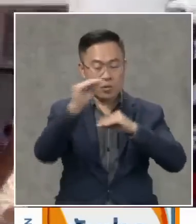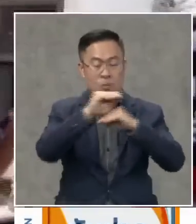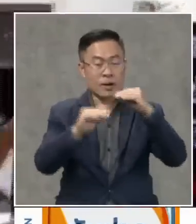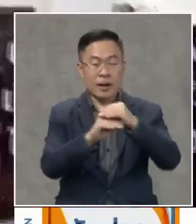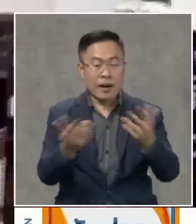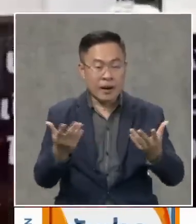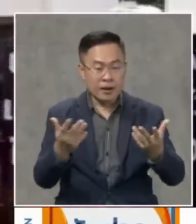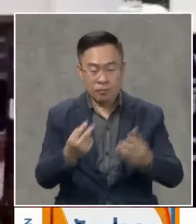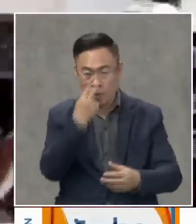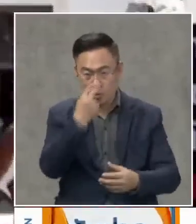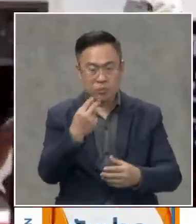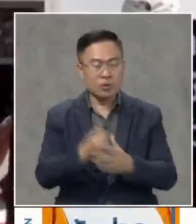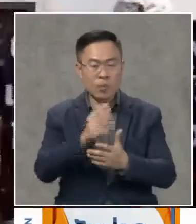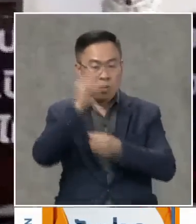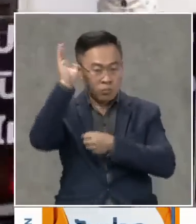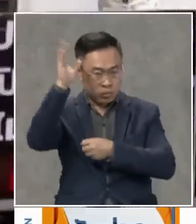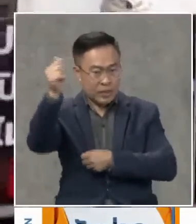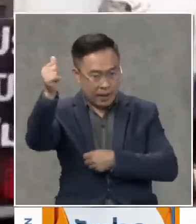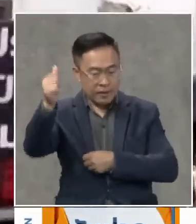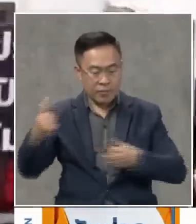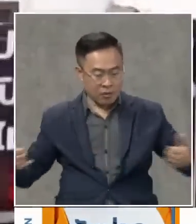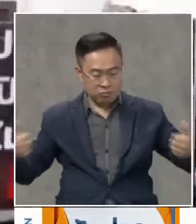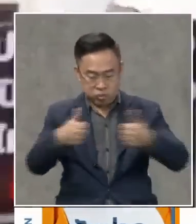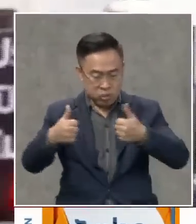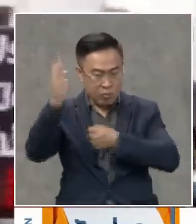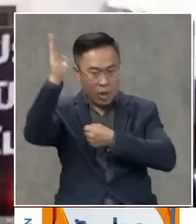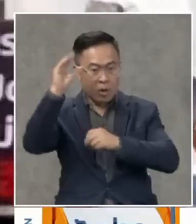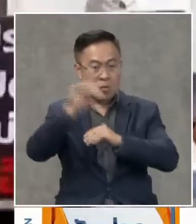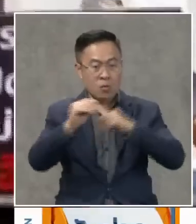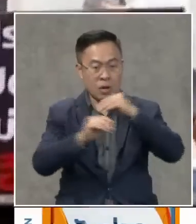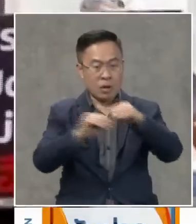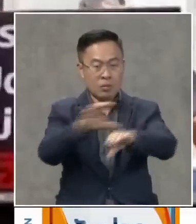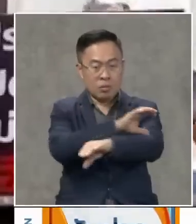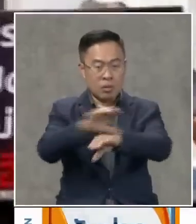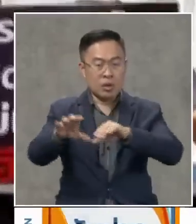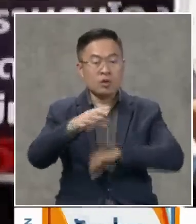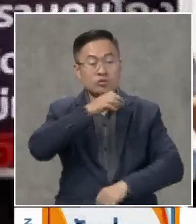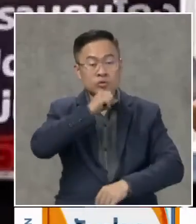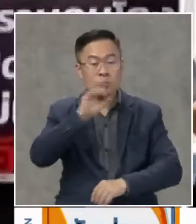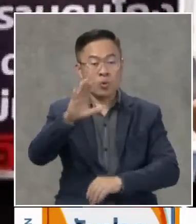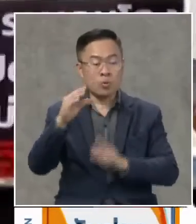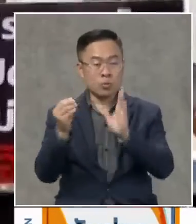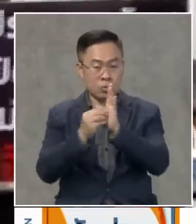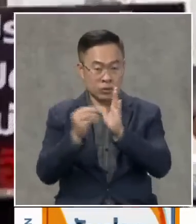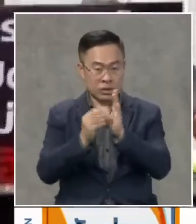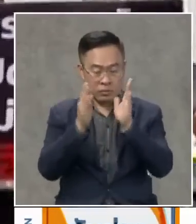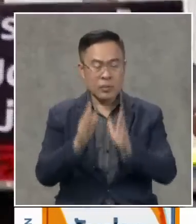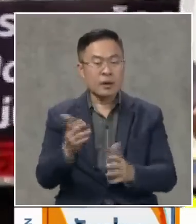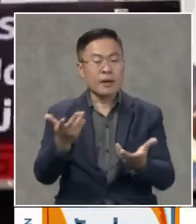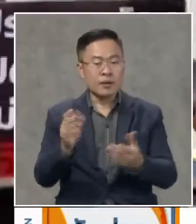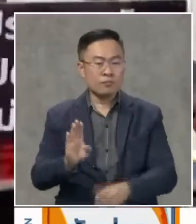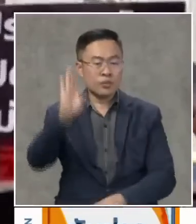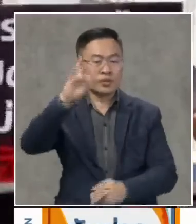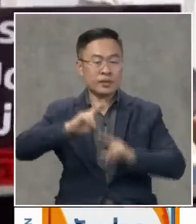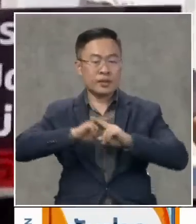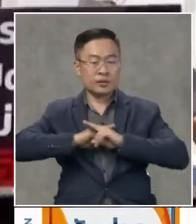และเสี่ยหนูอนุทินมาขึ้นเวทีชนกับผมได้เลยว่ารถไฟฟ้าสายสีส้มที่จะทำให้คนกรุงเทพมันล็อกสเปคให้กับบริษัทเอก